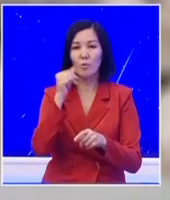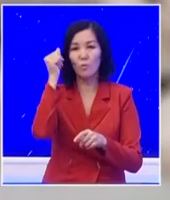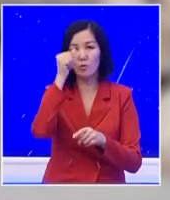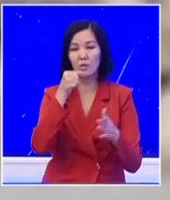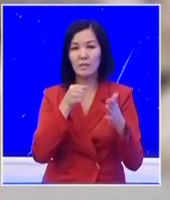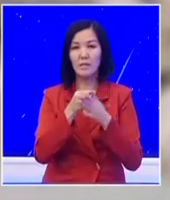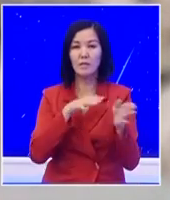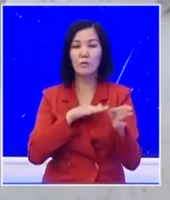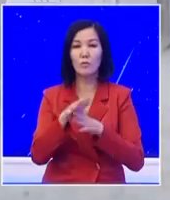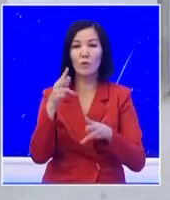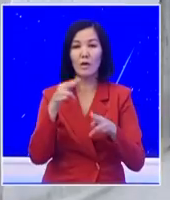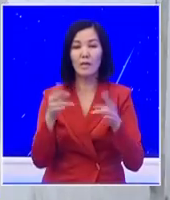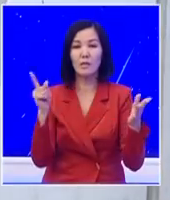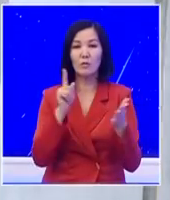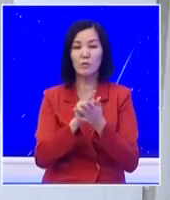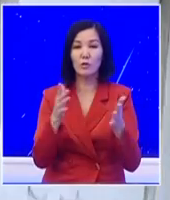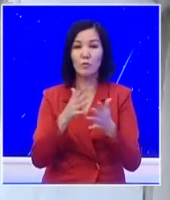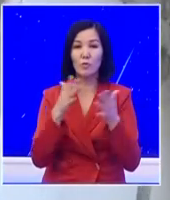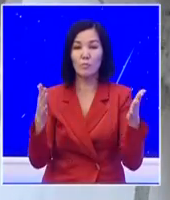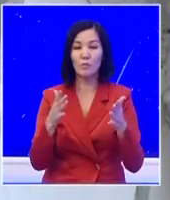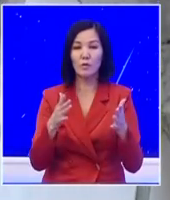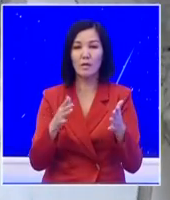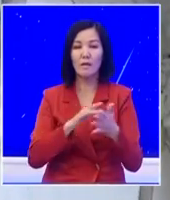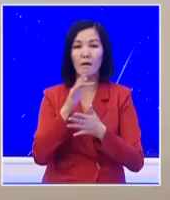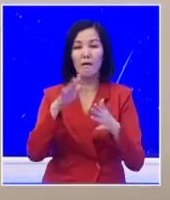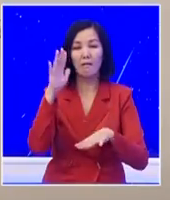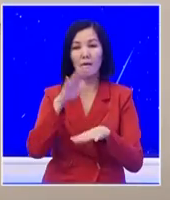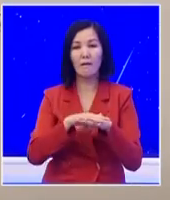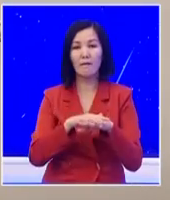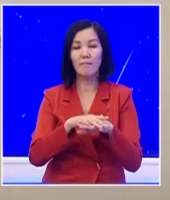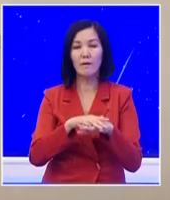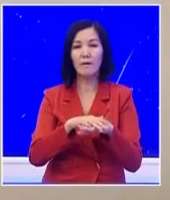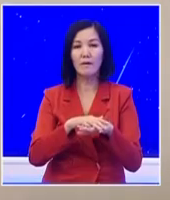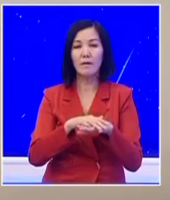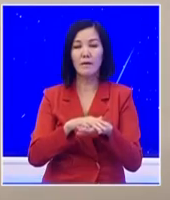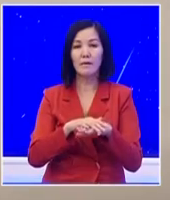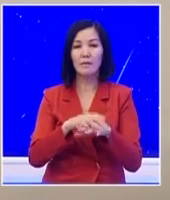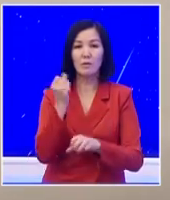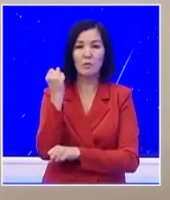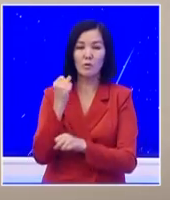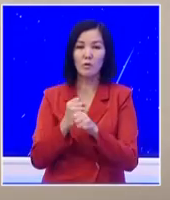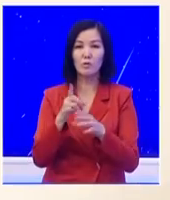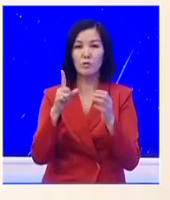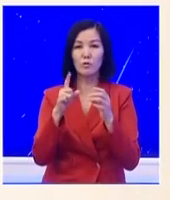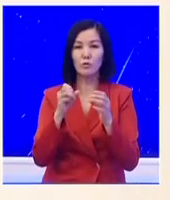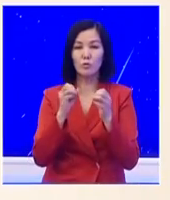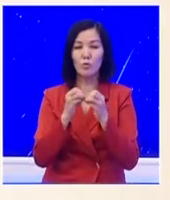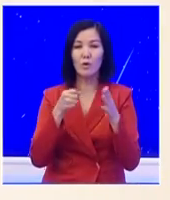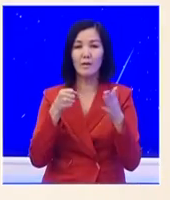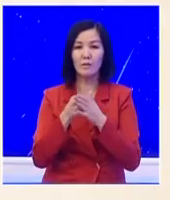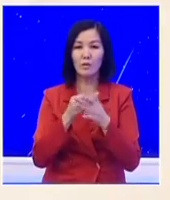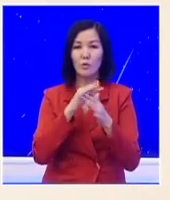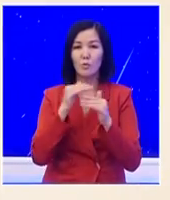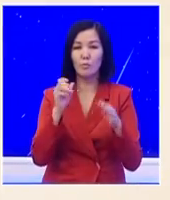толық аяқталуы шарт. Көлем үлкен. Осы орайда шаһар басшысы Ғалымжан Әбдірайымов жұмысшылардың санын 110 адамға көбейтуді